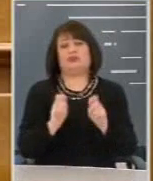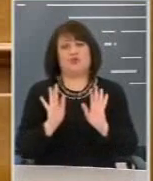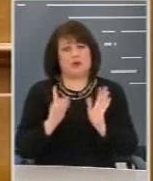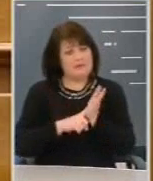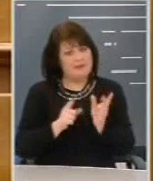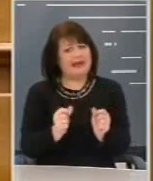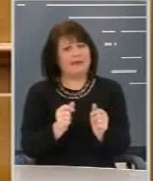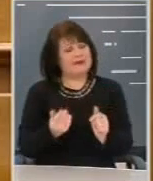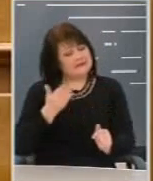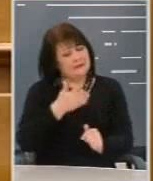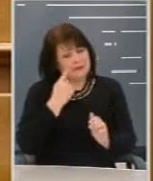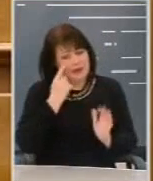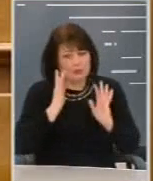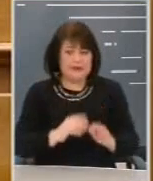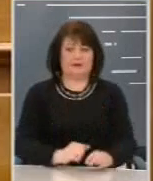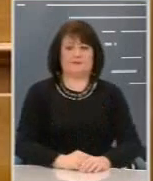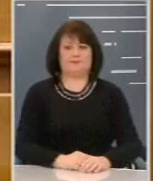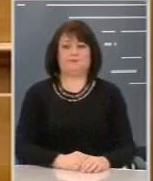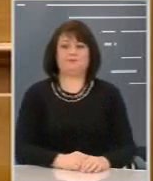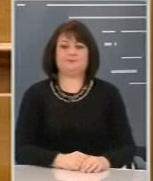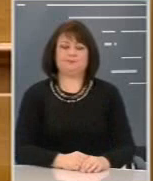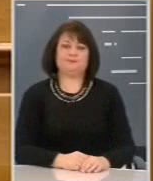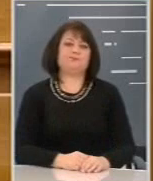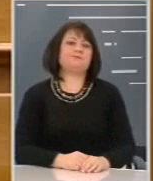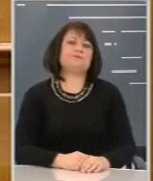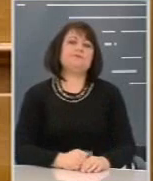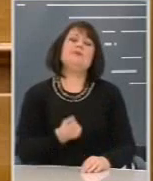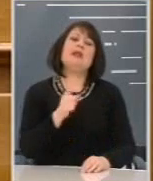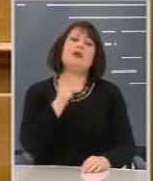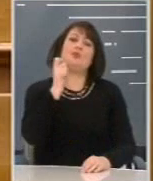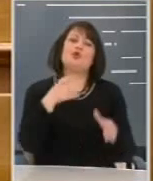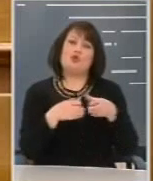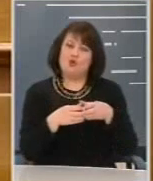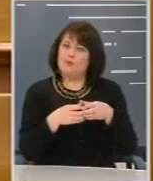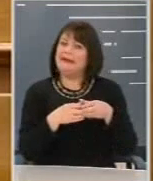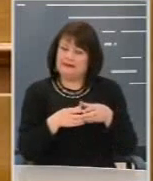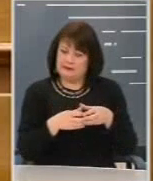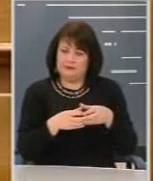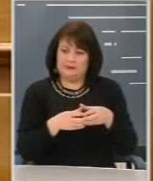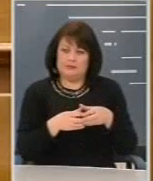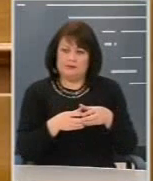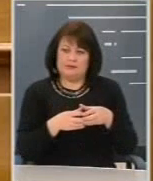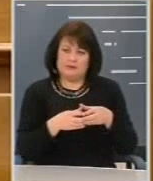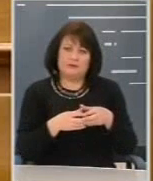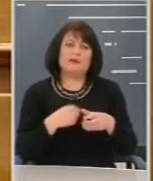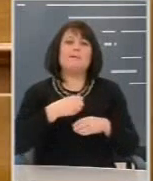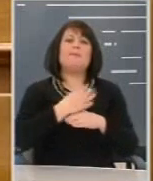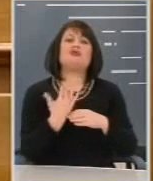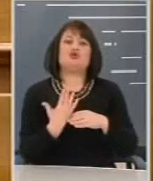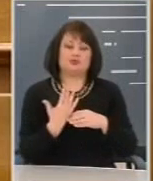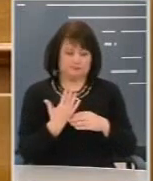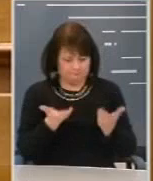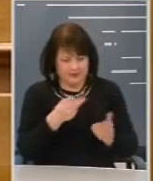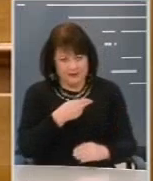θα έρθω στο δεύτερο κόμμα, το οποίο μας απασχόλησε αρκετά. Ήταν το θέμα του ΠΑΣΟΚ. Εδώ